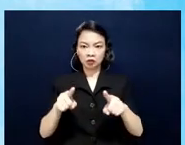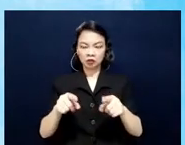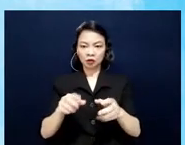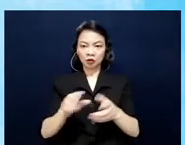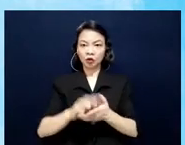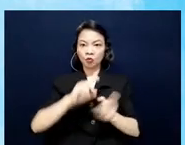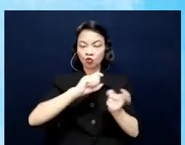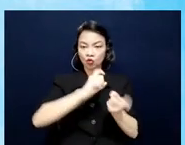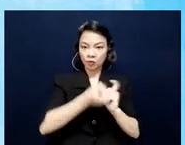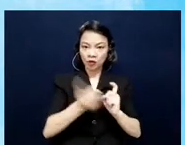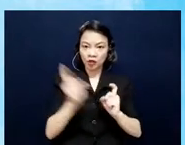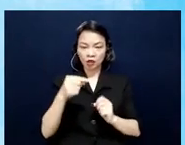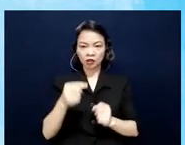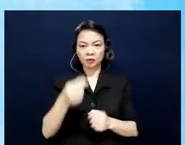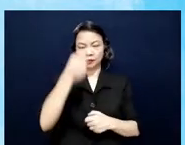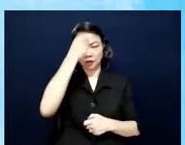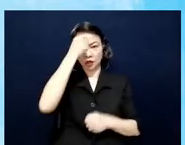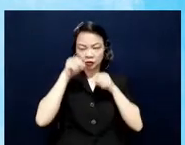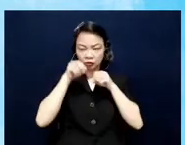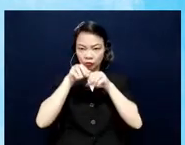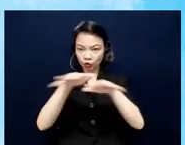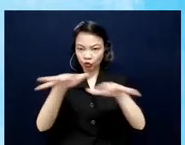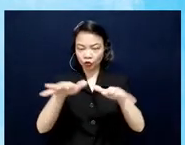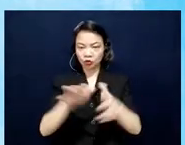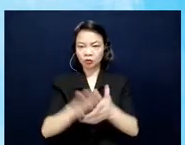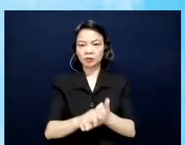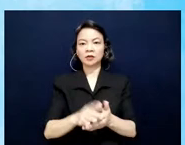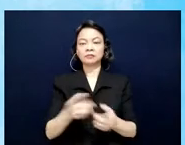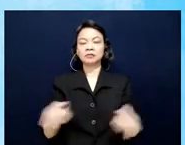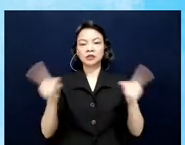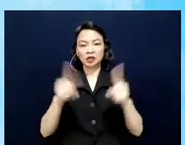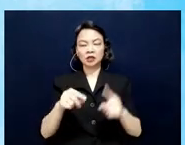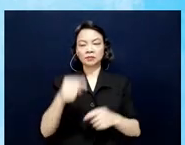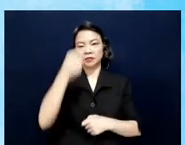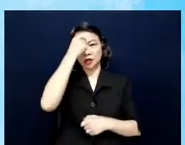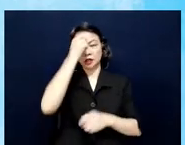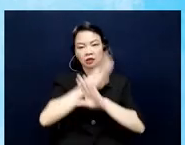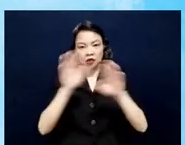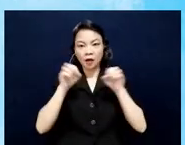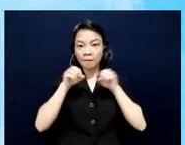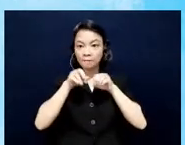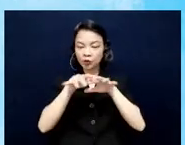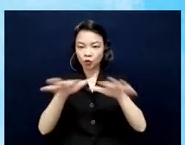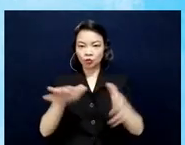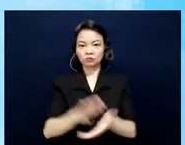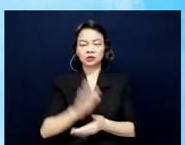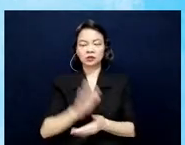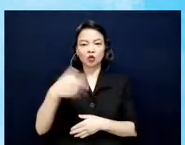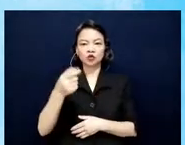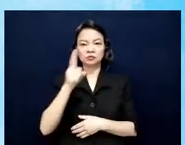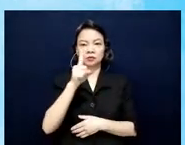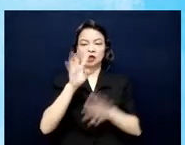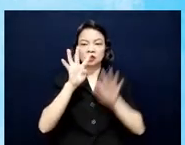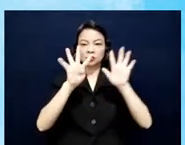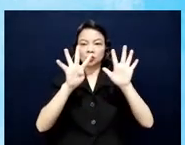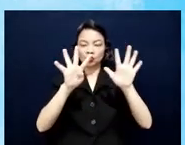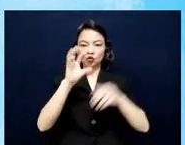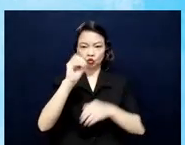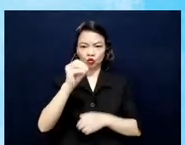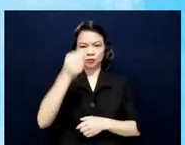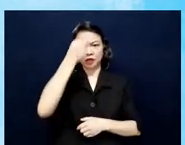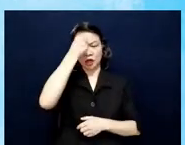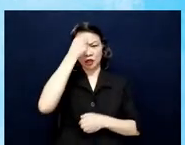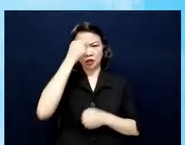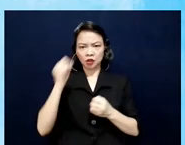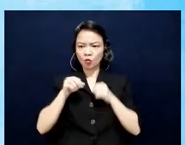penyakit menular menjadi penyakit tidak menular. Pada tahun 1990, penyakit menular ini masih menjadi